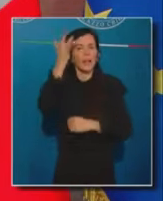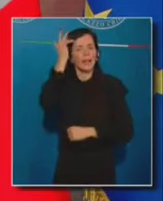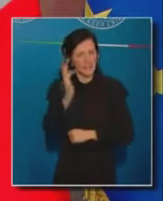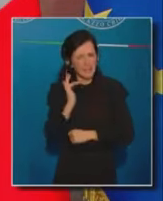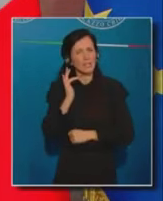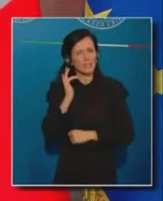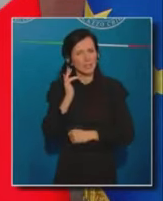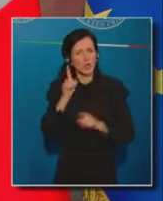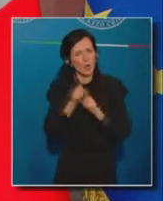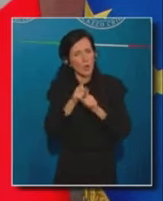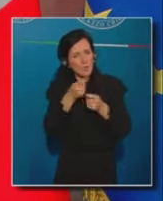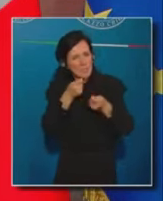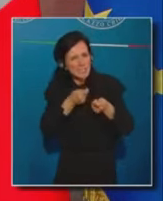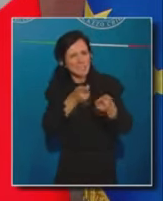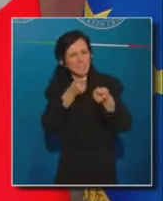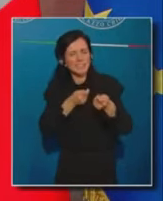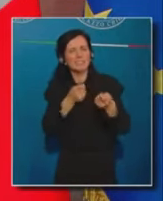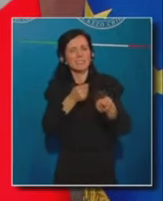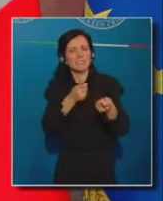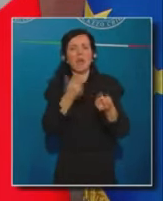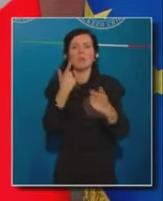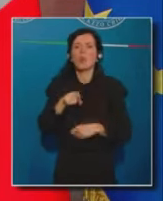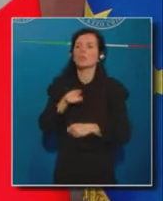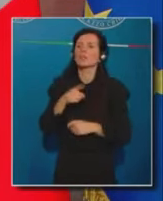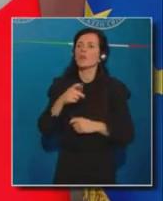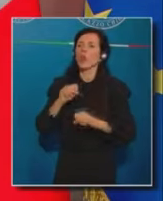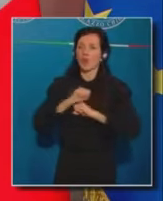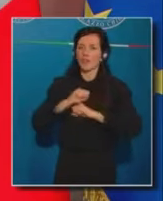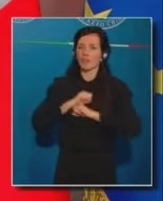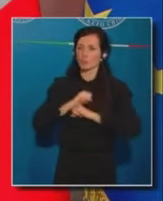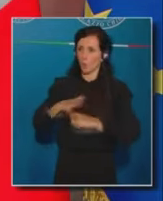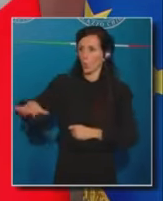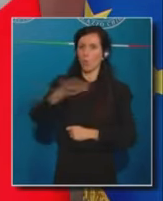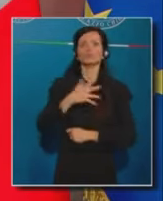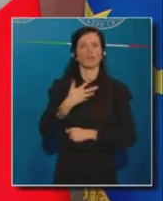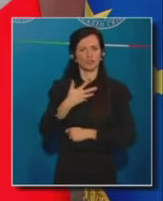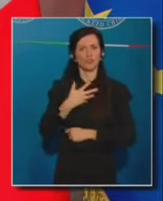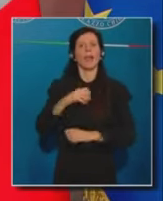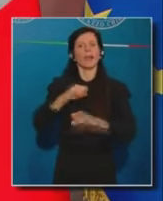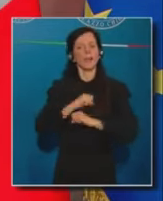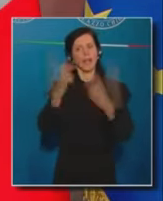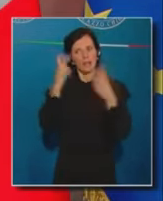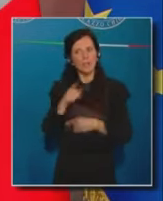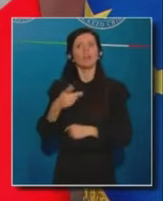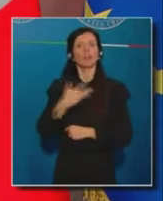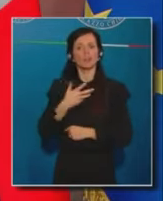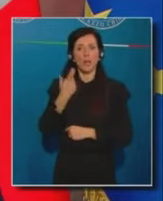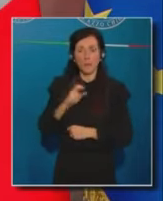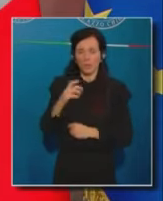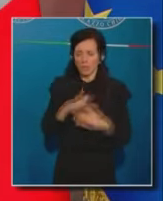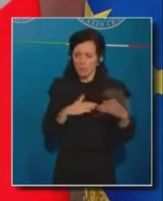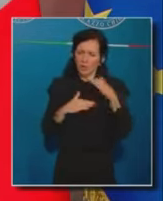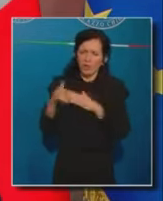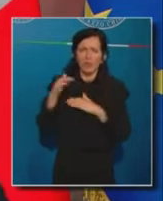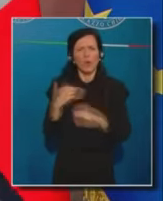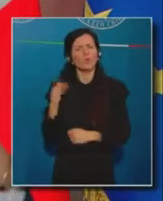insidioso per quel patrimonio di credibilità di fiducia che abbiamo costruito con l'impegno quotidiano ma